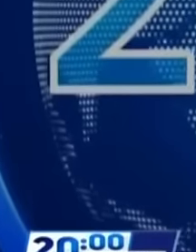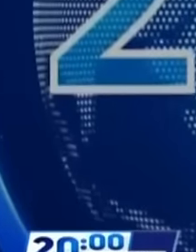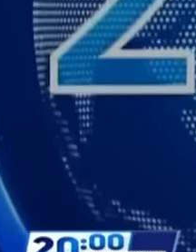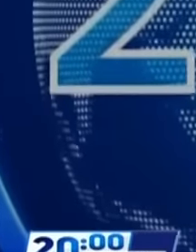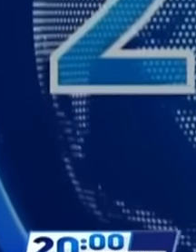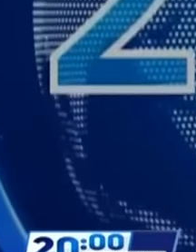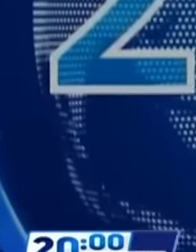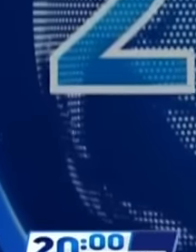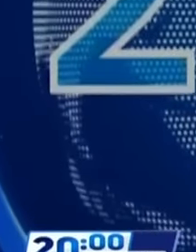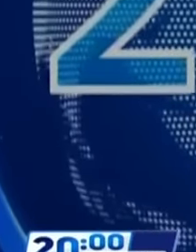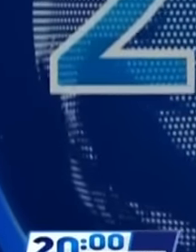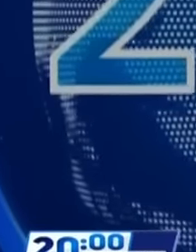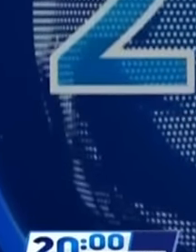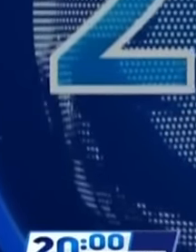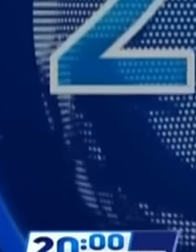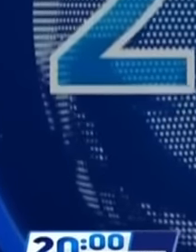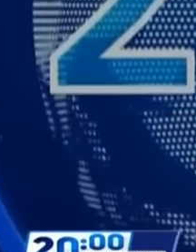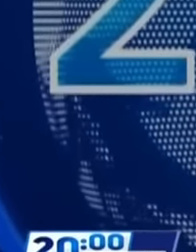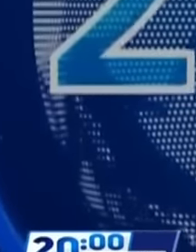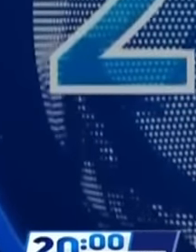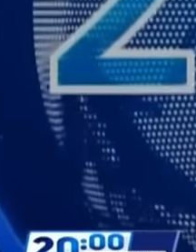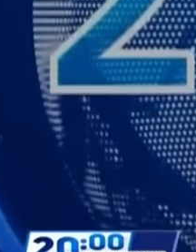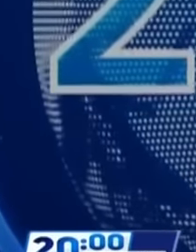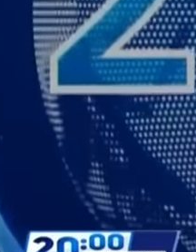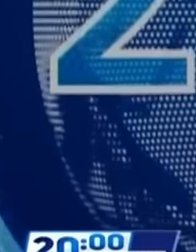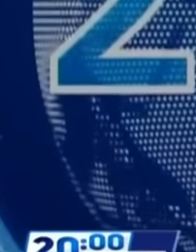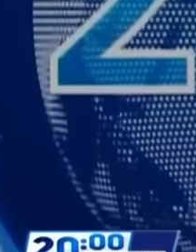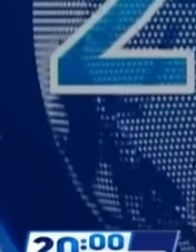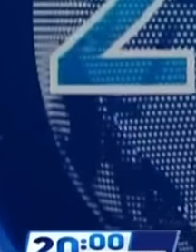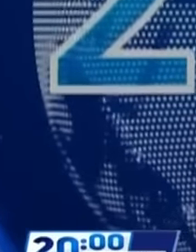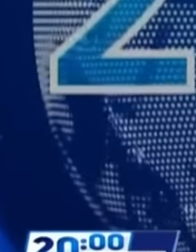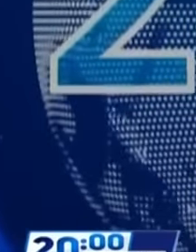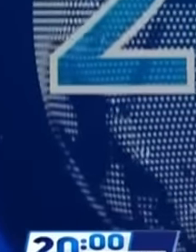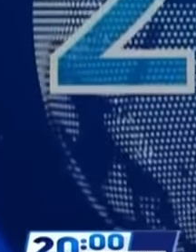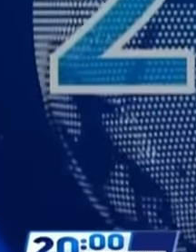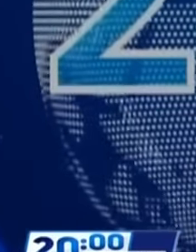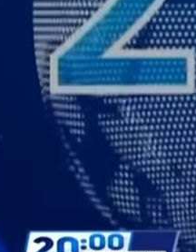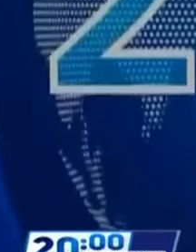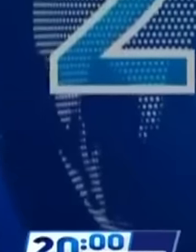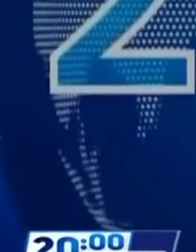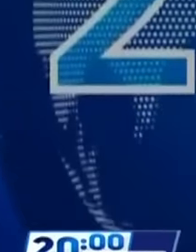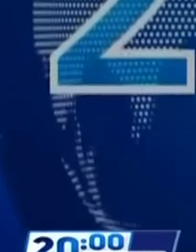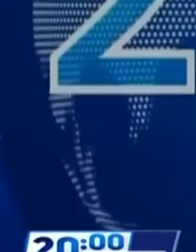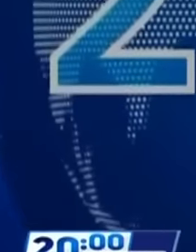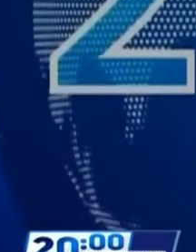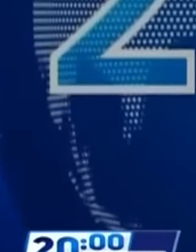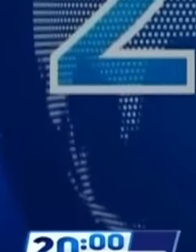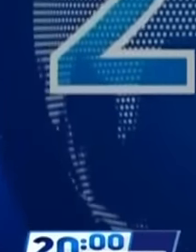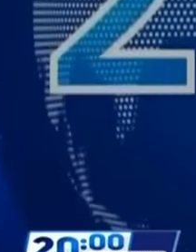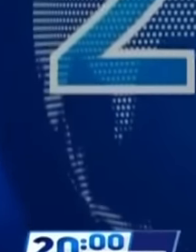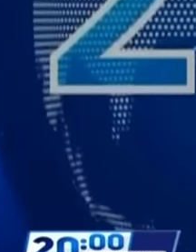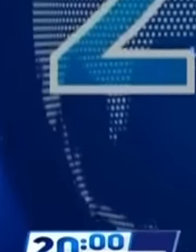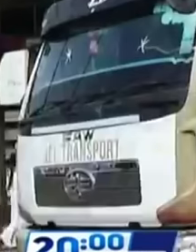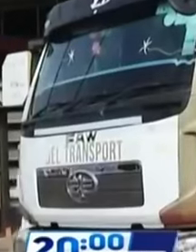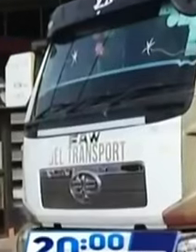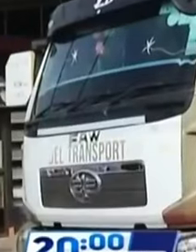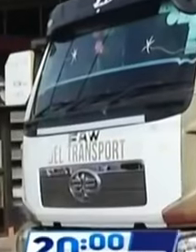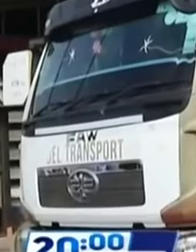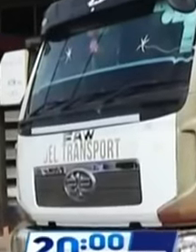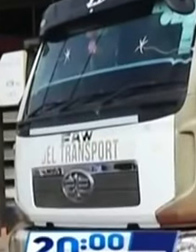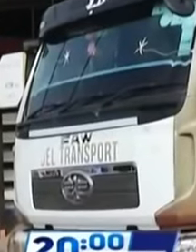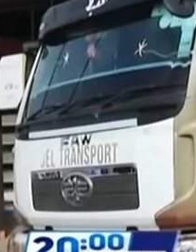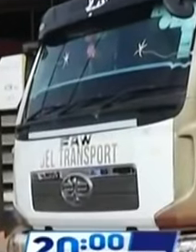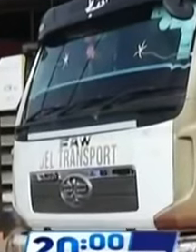Bonsoir, merci de suivre ce 20h. Les titres, élection du 20 décembre, c'est le compte à rebours. La commission électorale